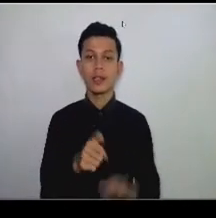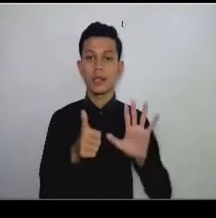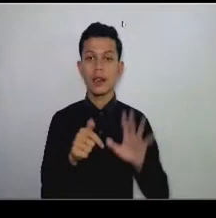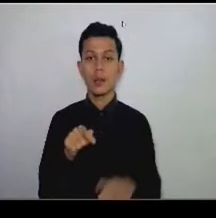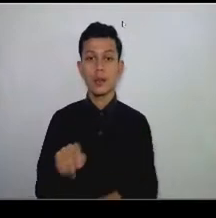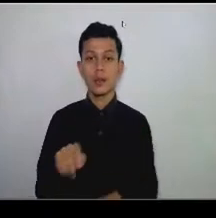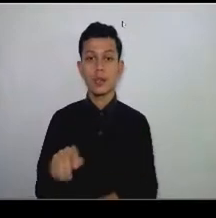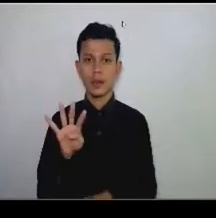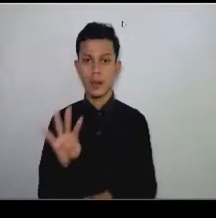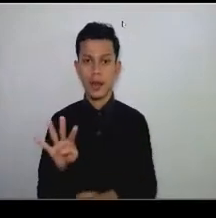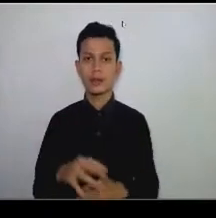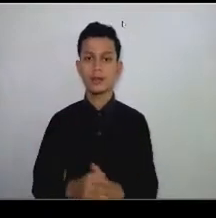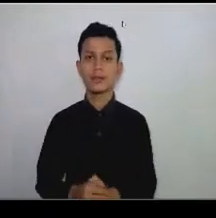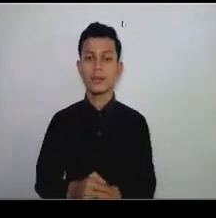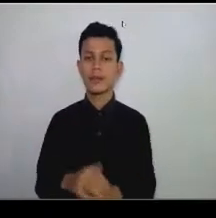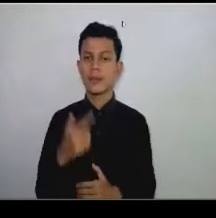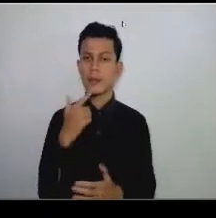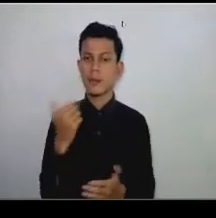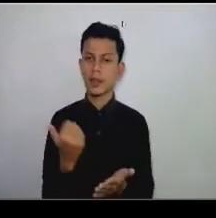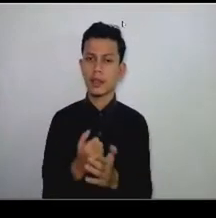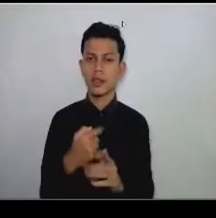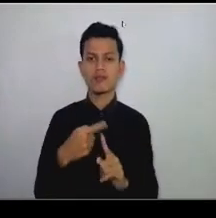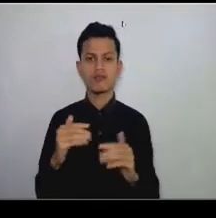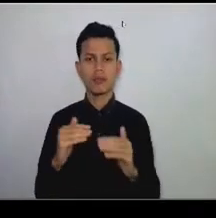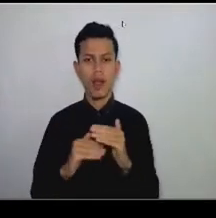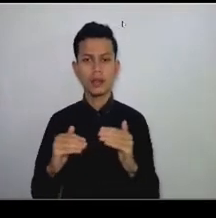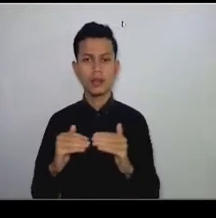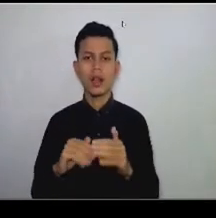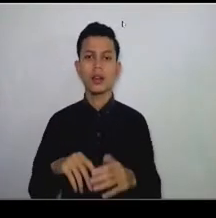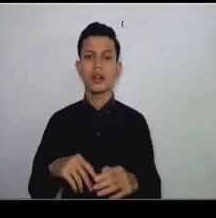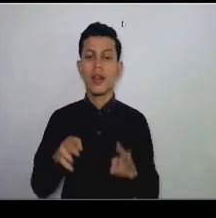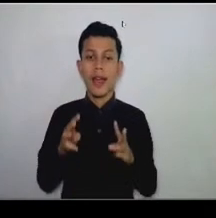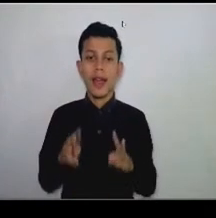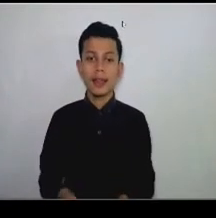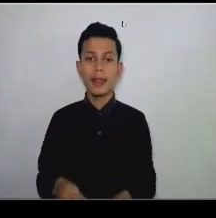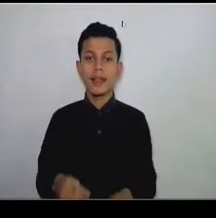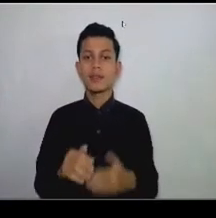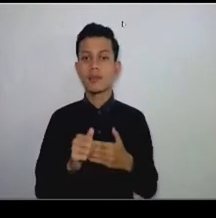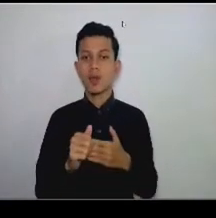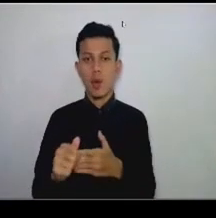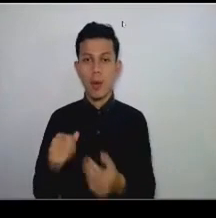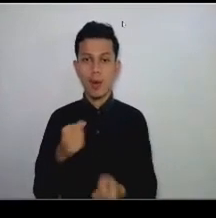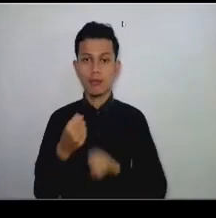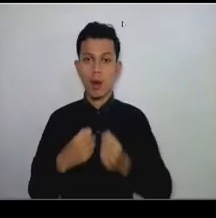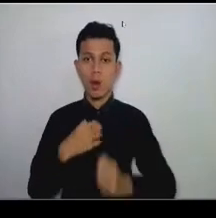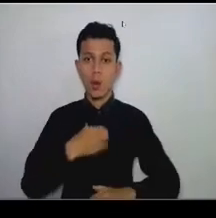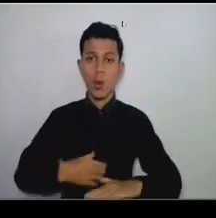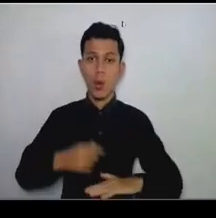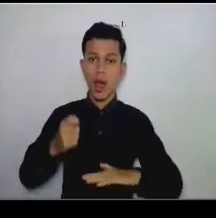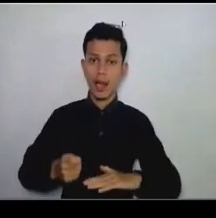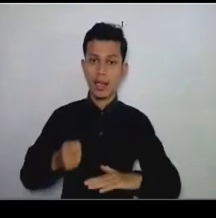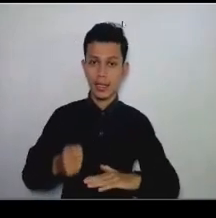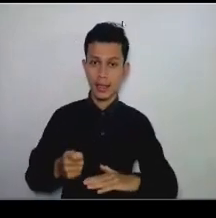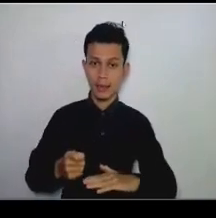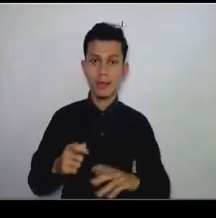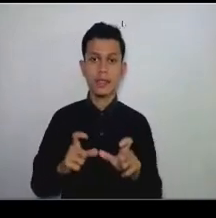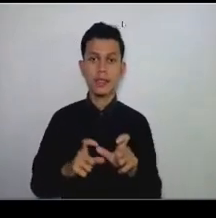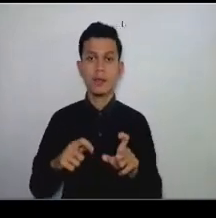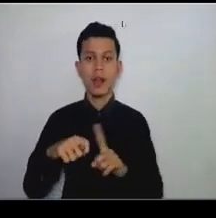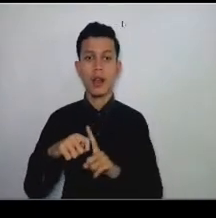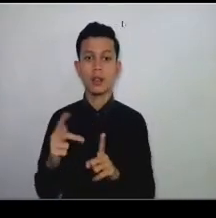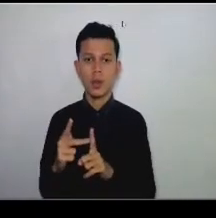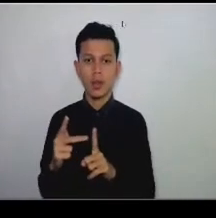5.6.4 bahwa mengingat penting dan mendasarnya makna keberadaan kode etik dan pedoman perilaku hakim konstitusi atau Sapta Karsa